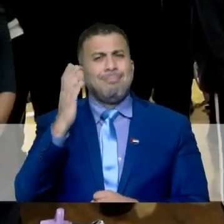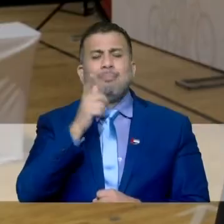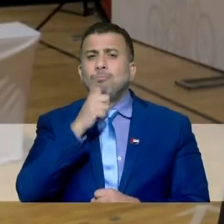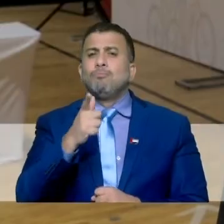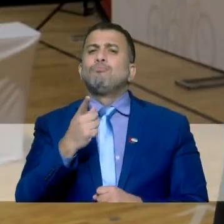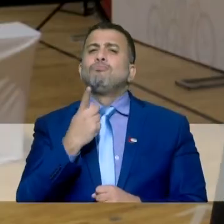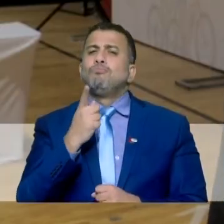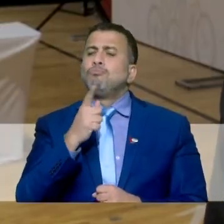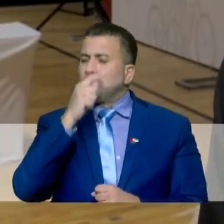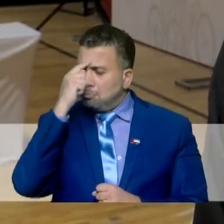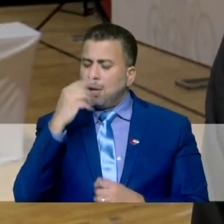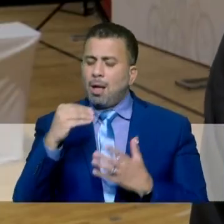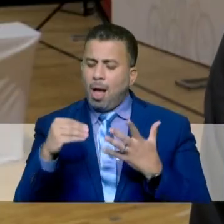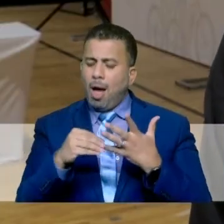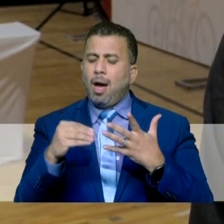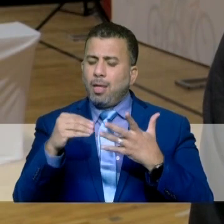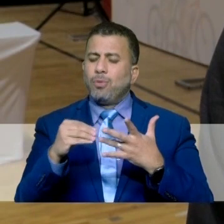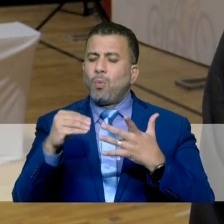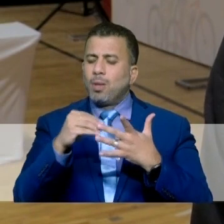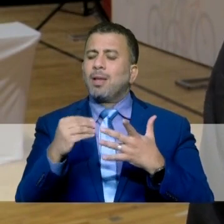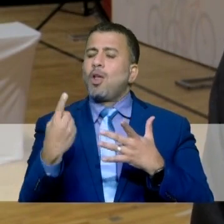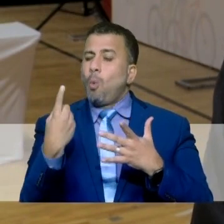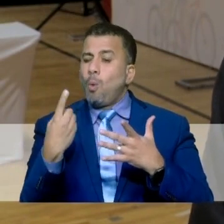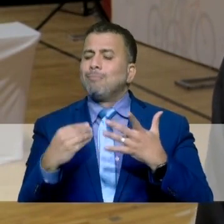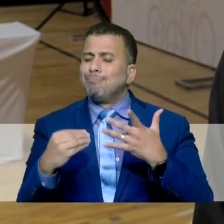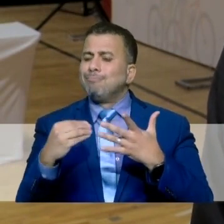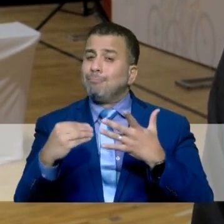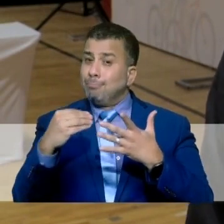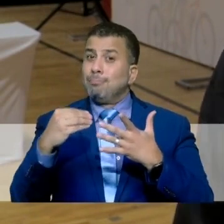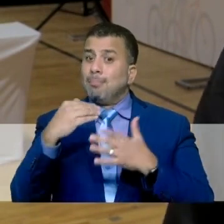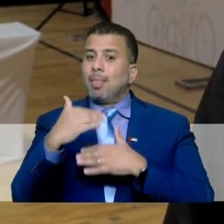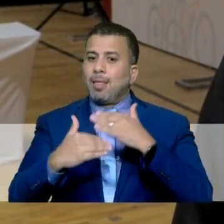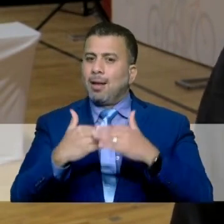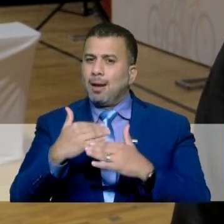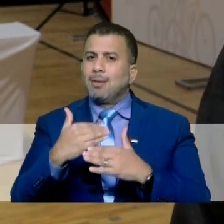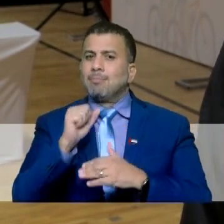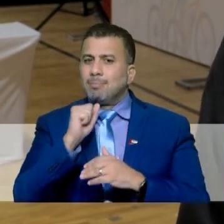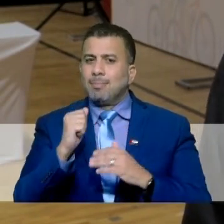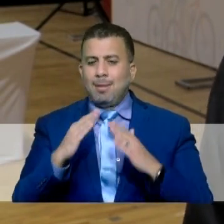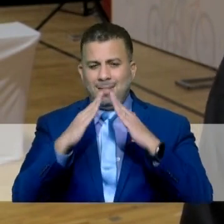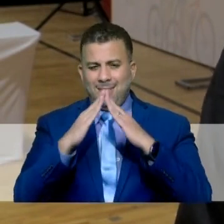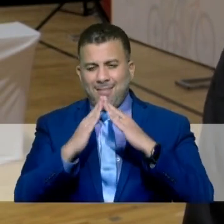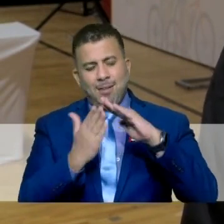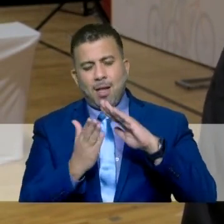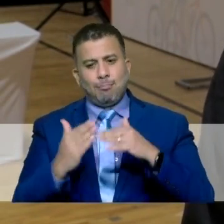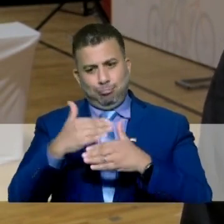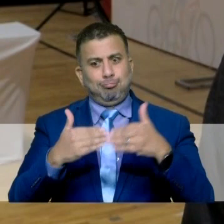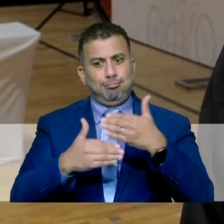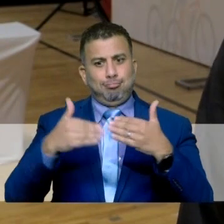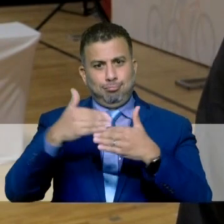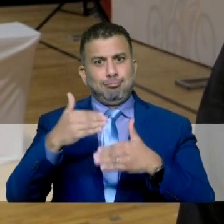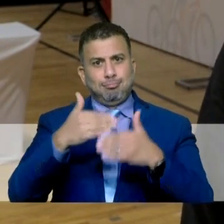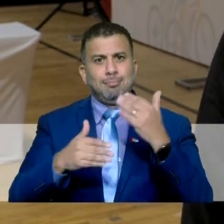شاء الله ان تكون هذه عباره عن الخطوه الاولى نستكمل فيها تصحيح الهرم المقلوب وبناء قاعده رياضيه